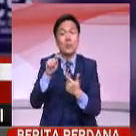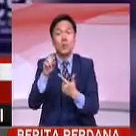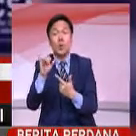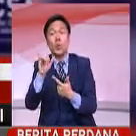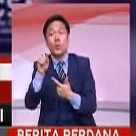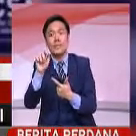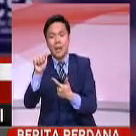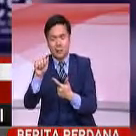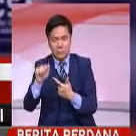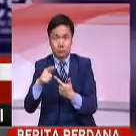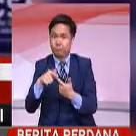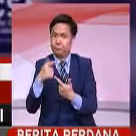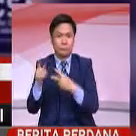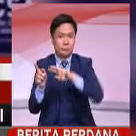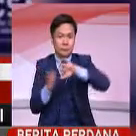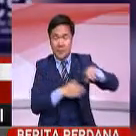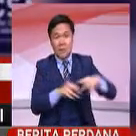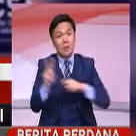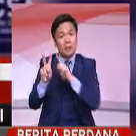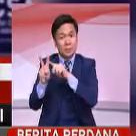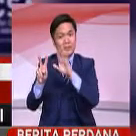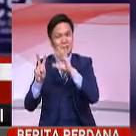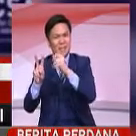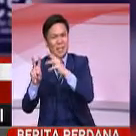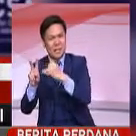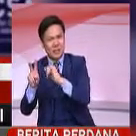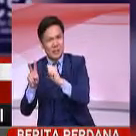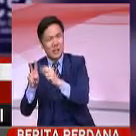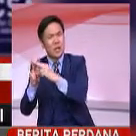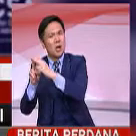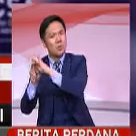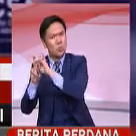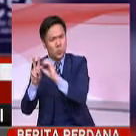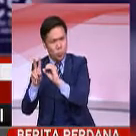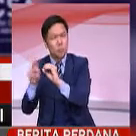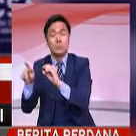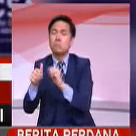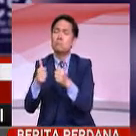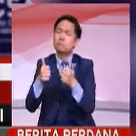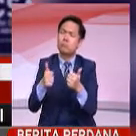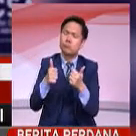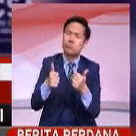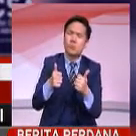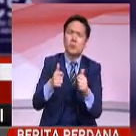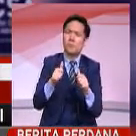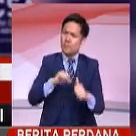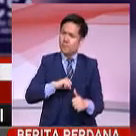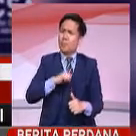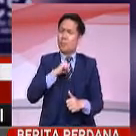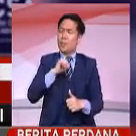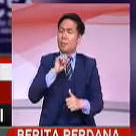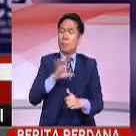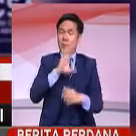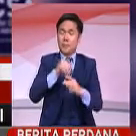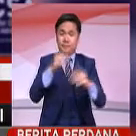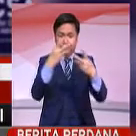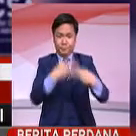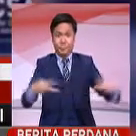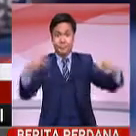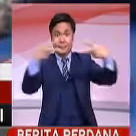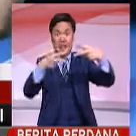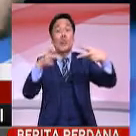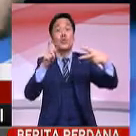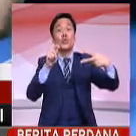regu hupang ronda JYJ memamerkan prestasi yang agak membanggakan apabila layak ke separuh akhir terbuka